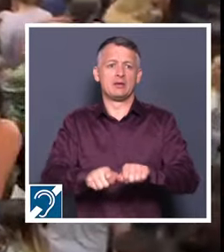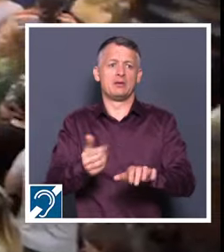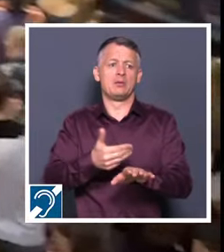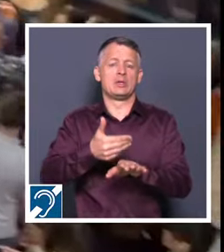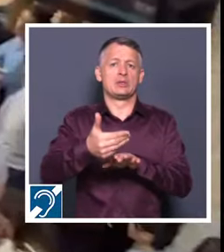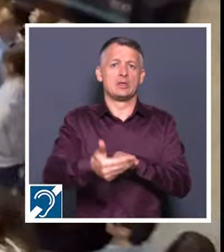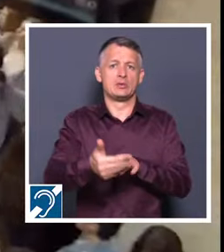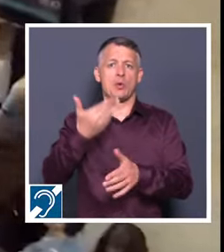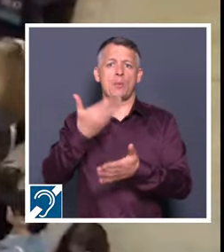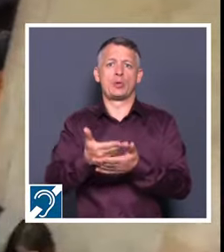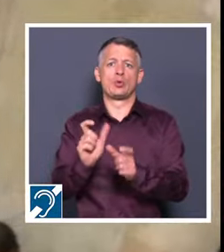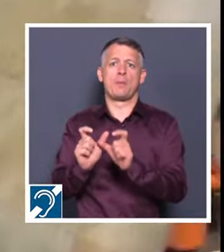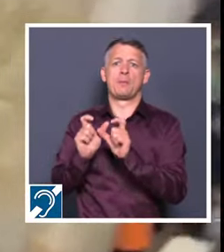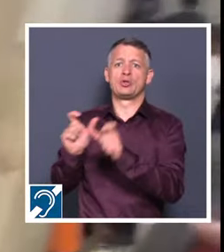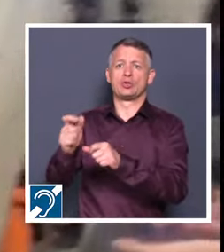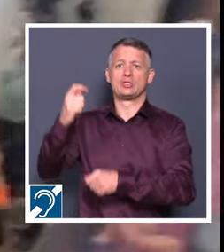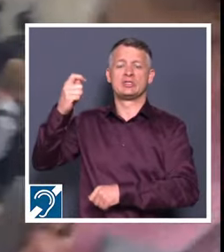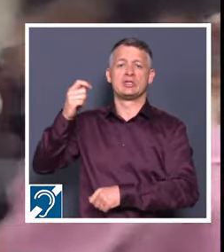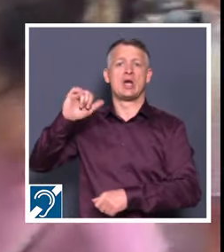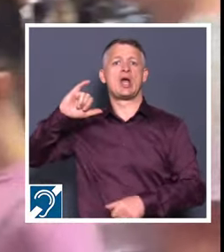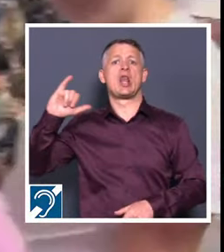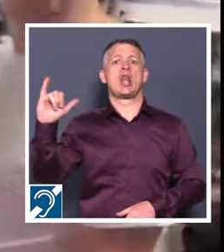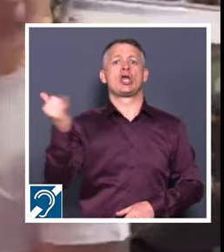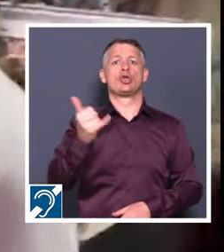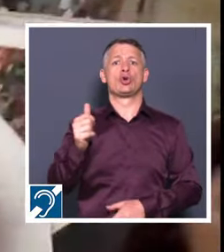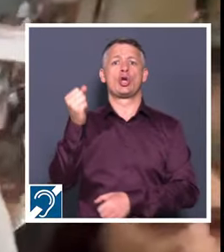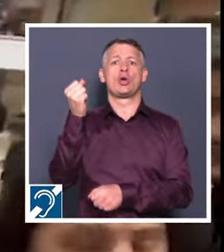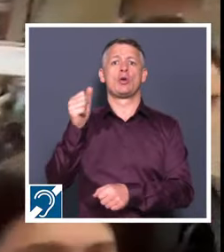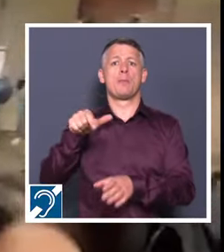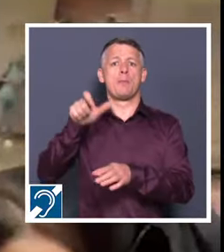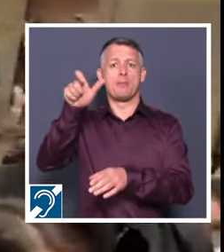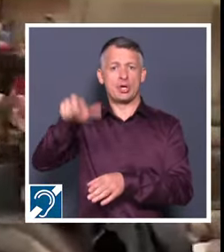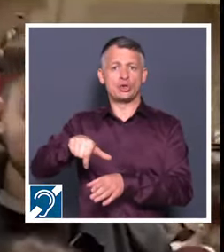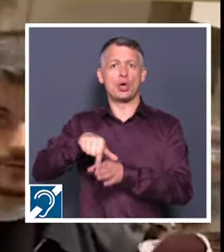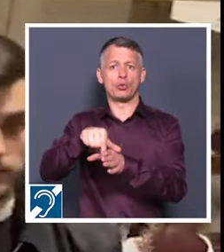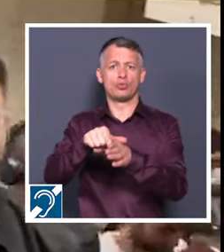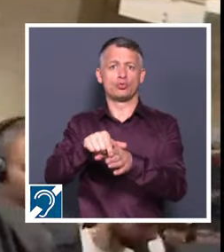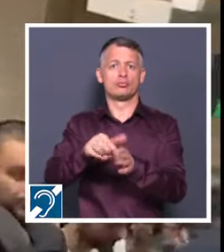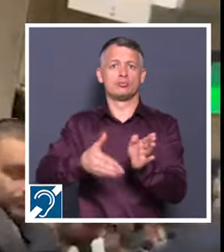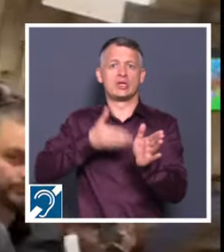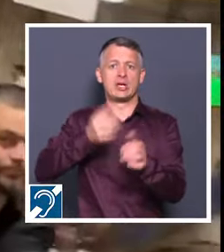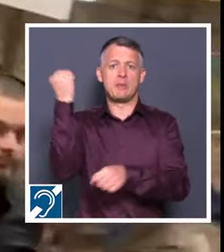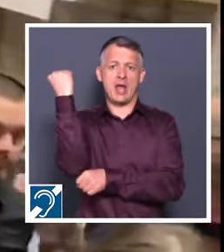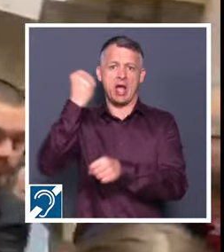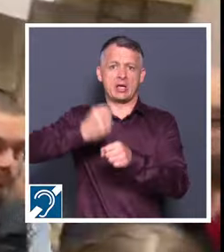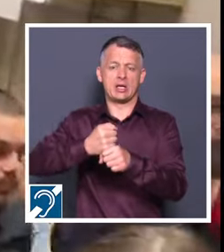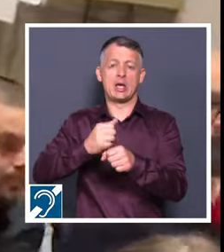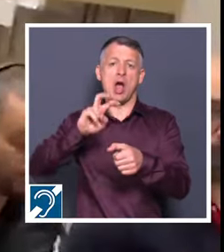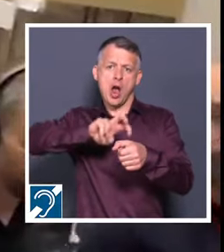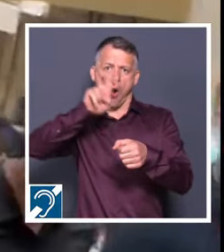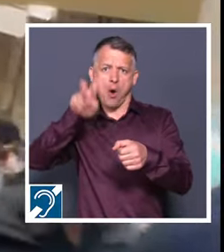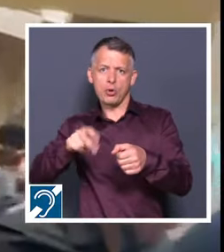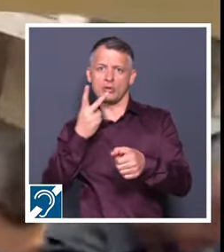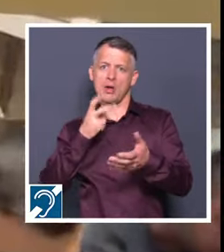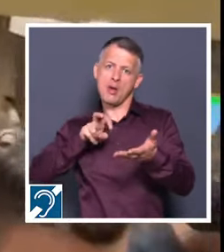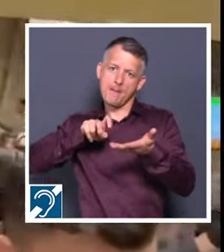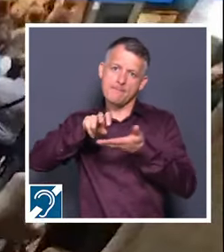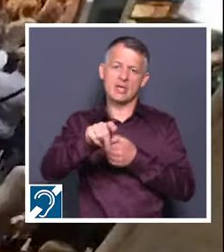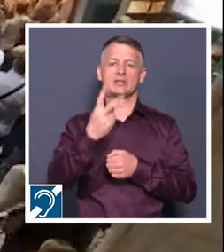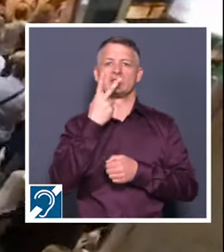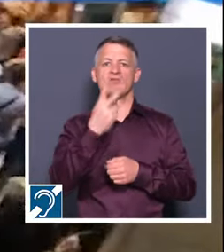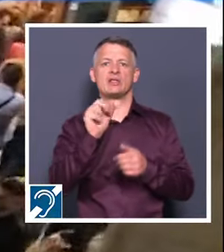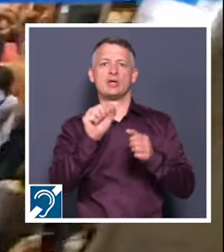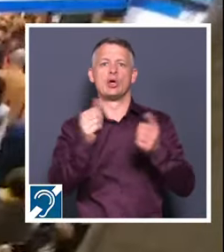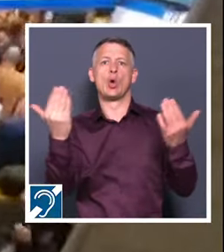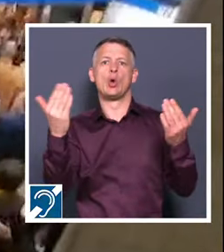Ulterior, pentru siguranța călătorilor, mecanicul a coborât din garnitură, a mers la ușile